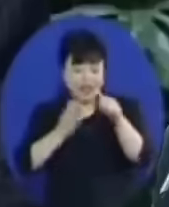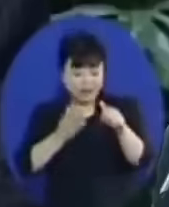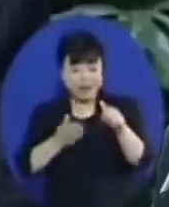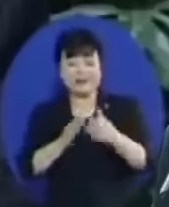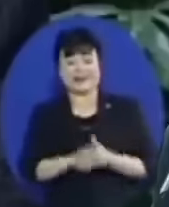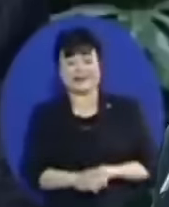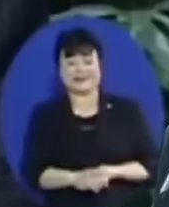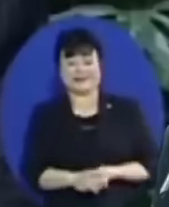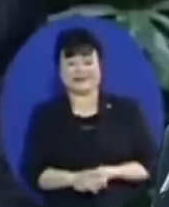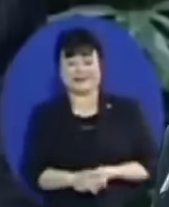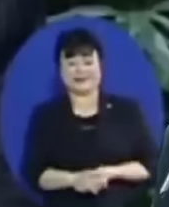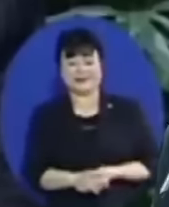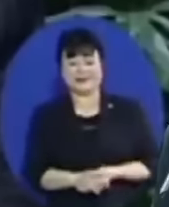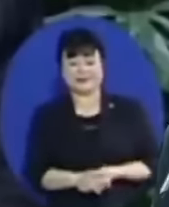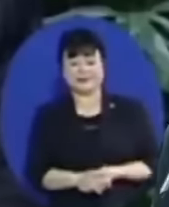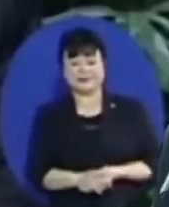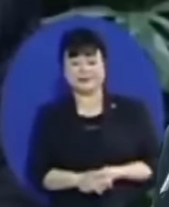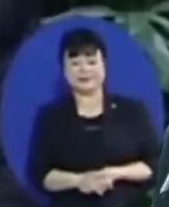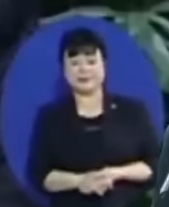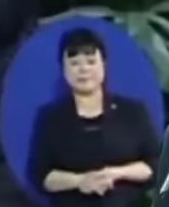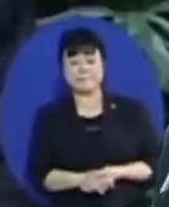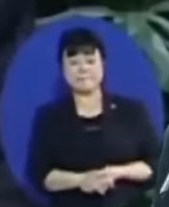원한다.